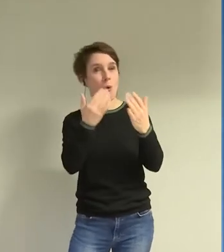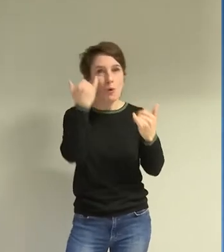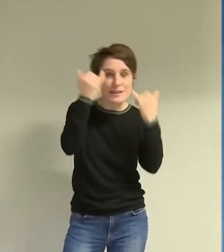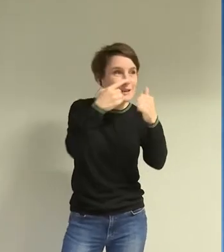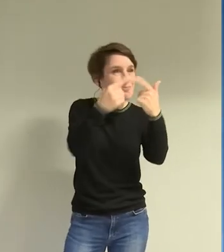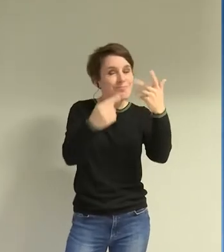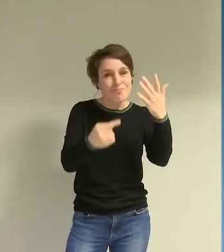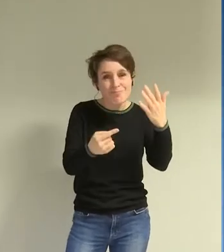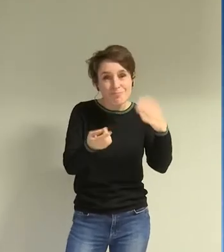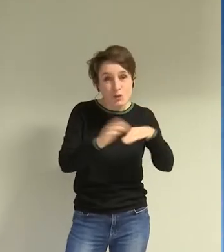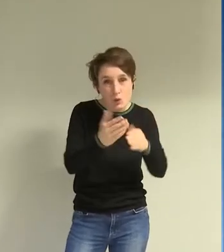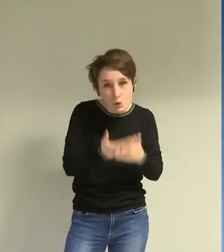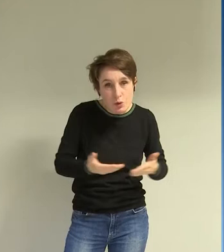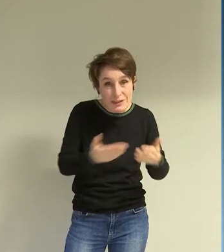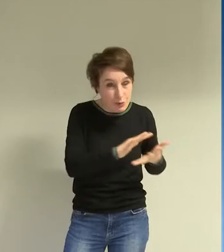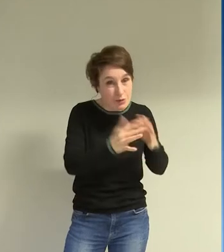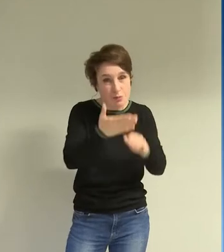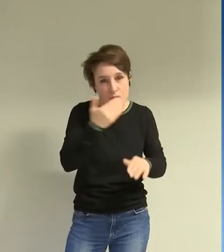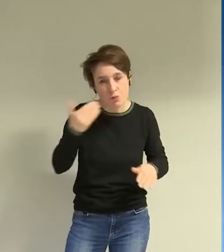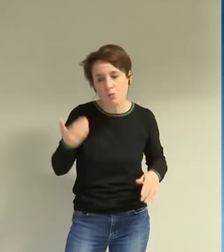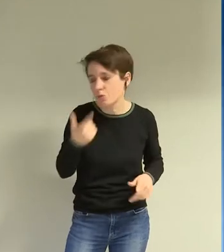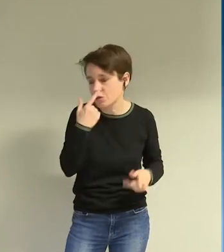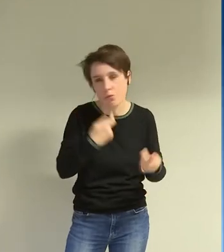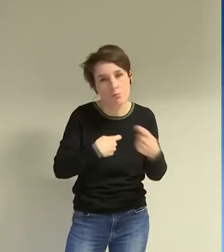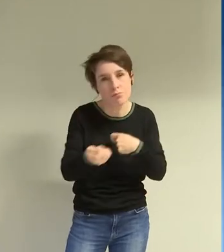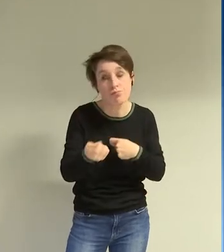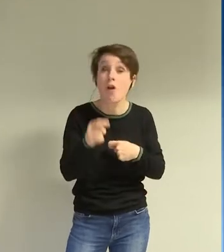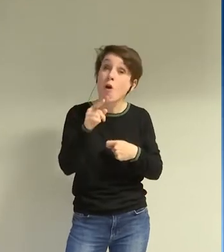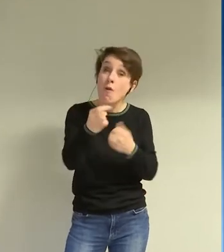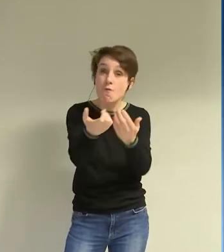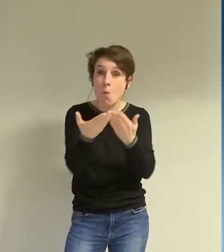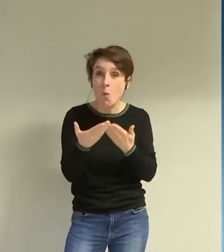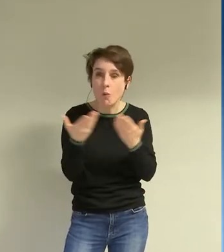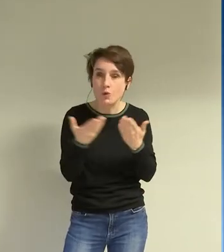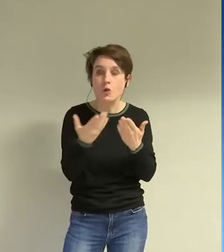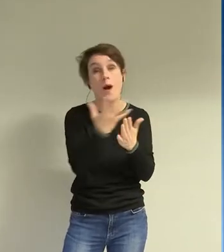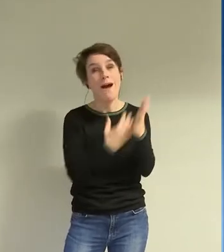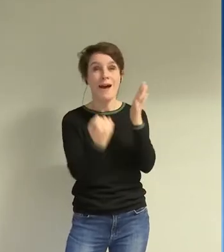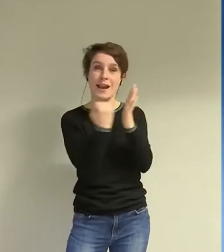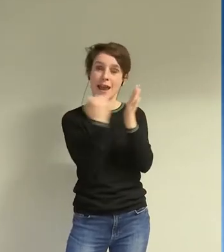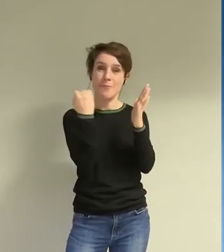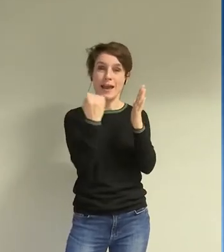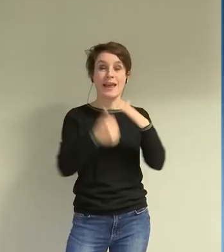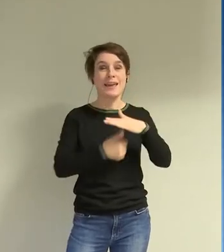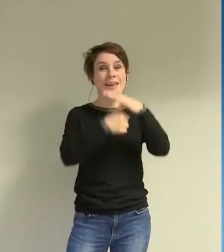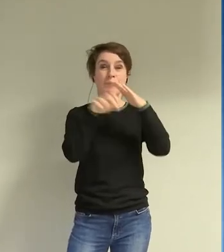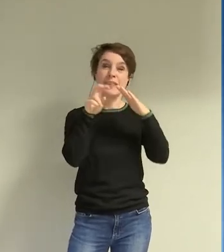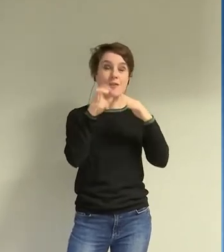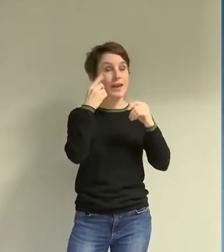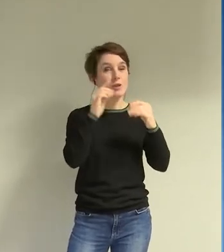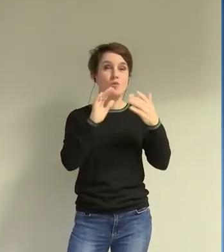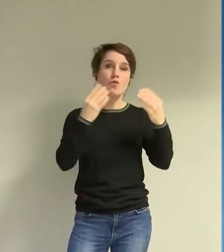n'est pas crédible vous osez listé parmi vos propositions la labellisation capitale verte du marché de noël